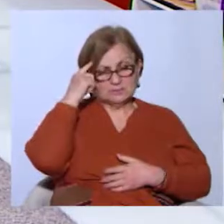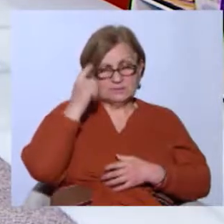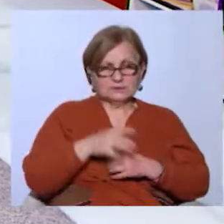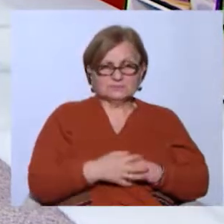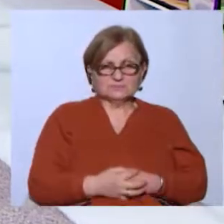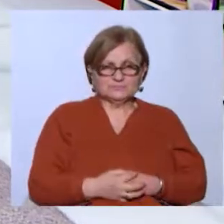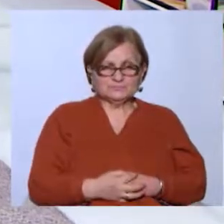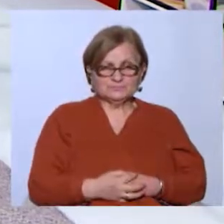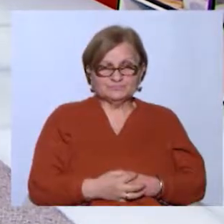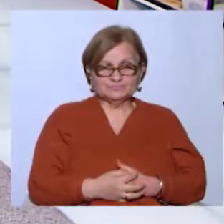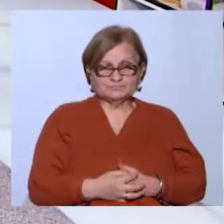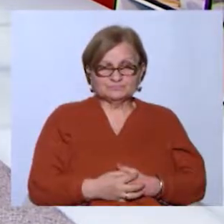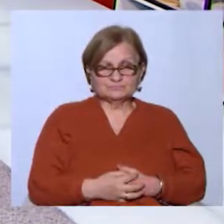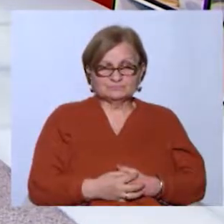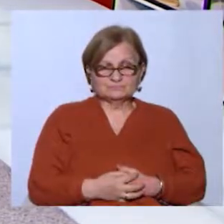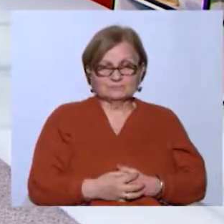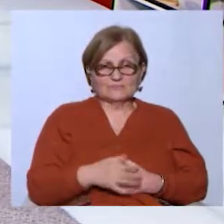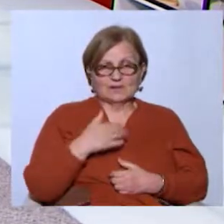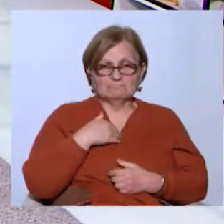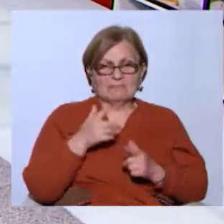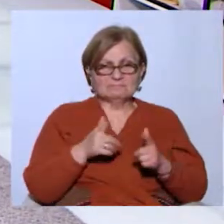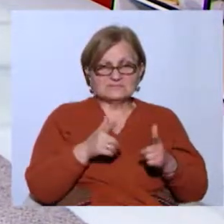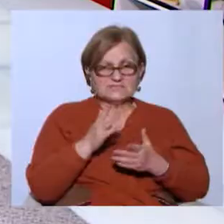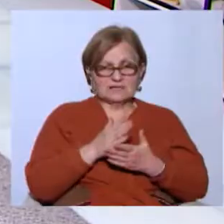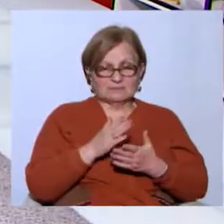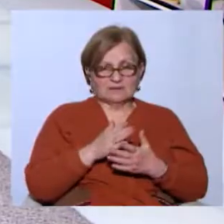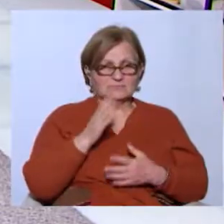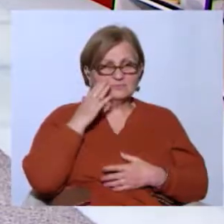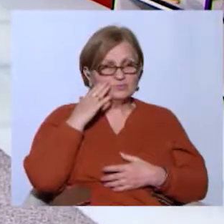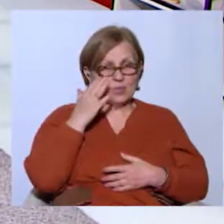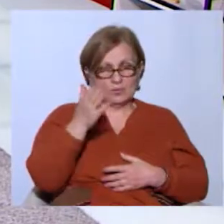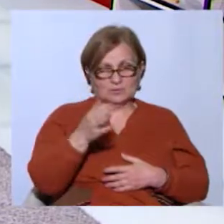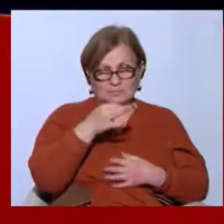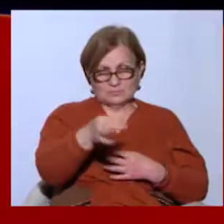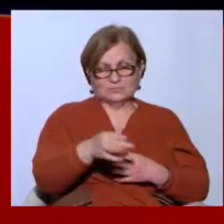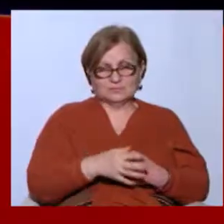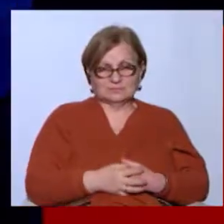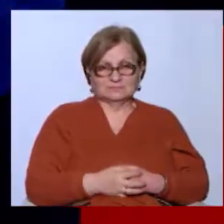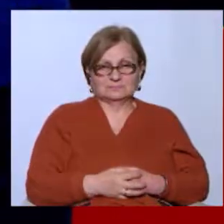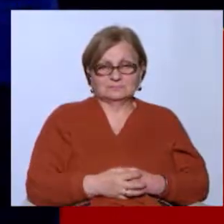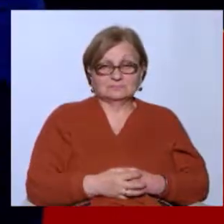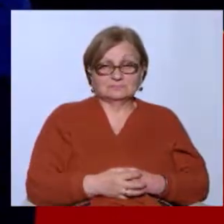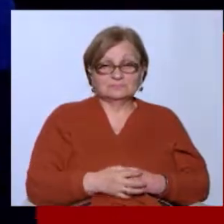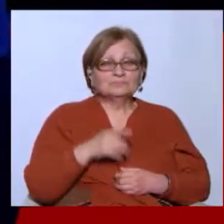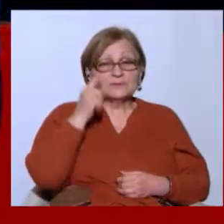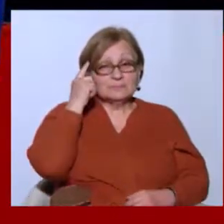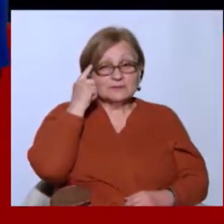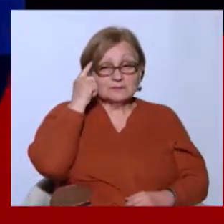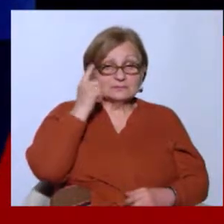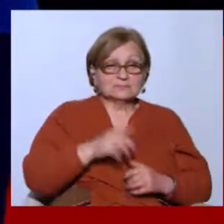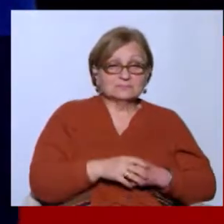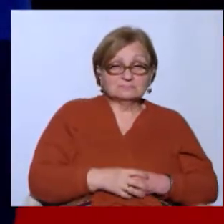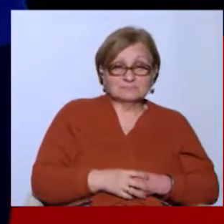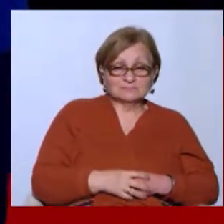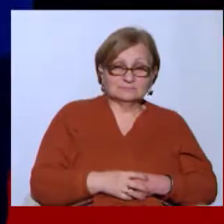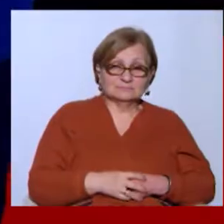იფიქრეთ. პასუხი მომზადებული მაქვს, სწორი პასუხი დაფაზე. აბა იფიქრეთ, იფიქრეთ.